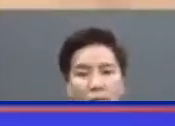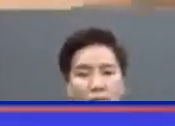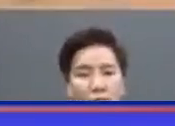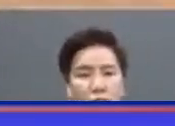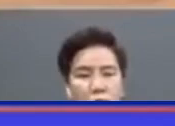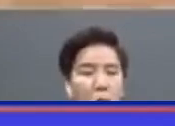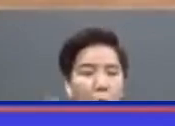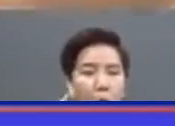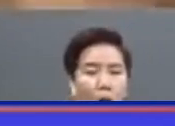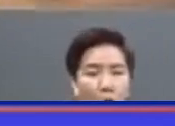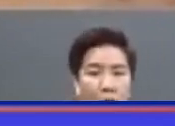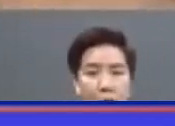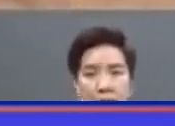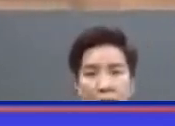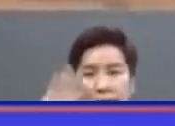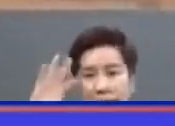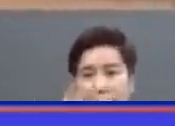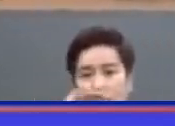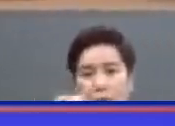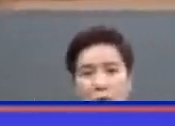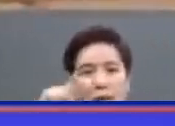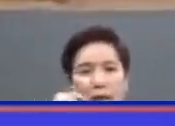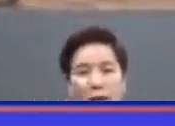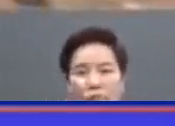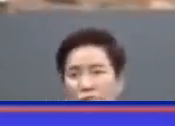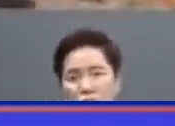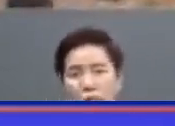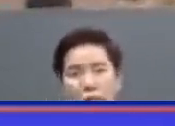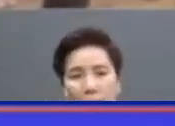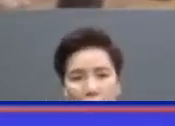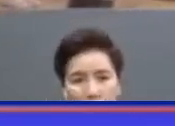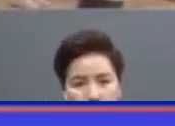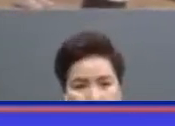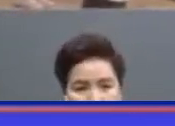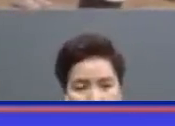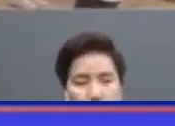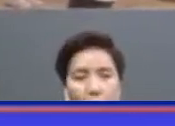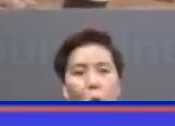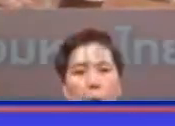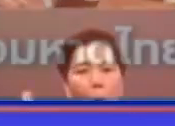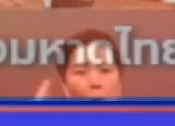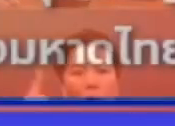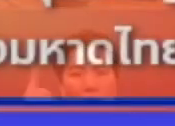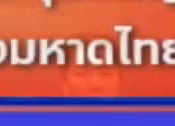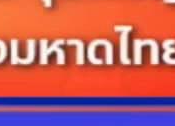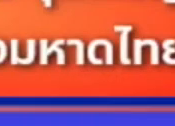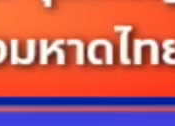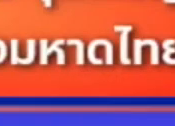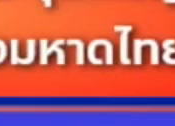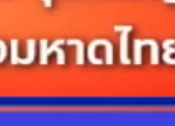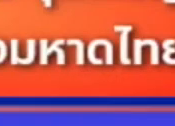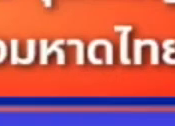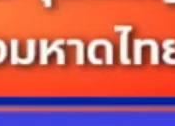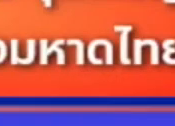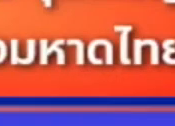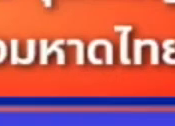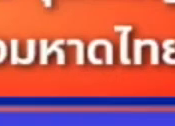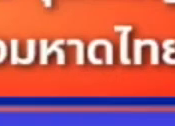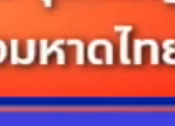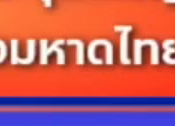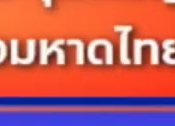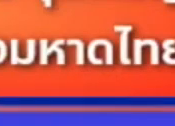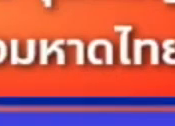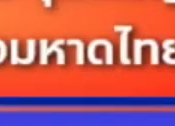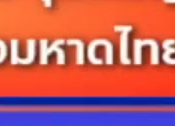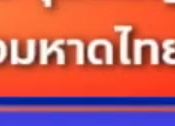ภอทุกจังหวัดนะครับช่วยกันทำตามนโยบายของรัฐ ค่ะ ว่านะครับ ให้เ